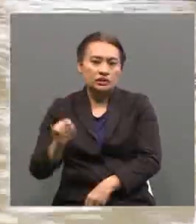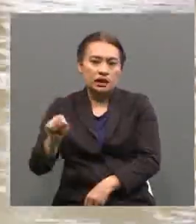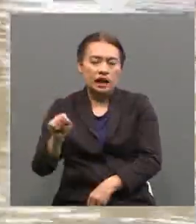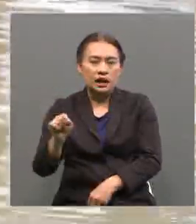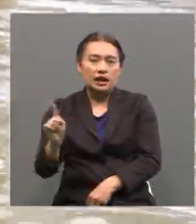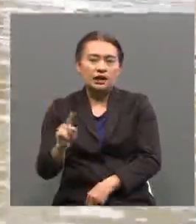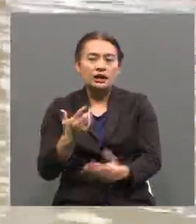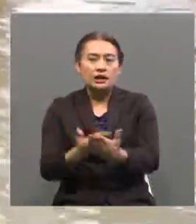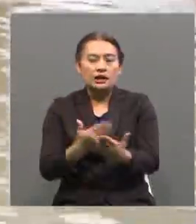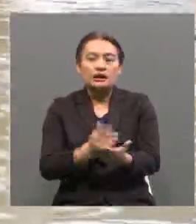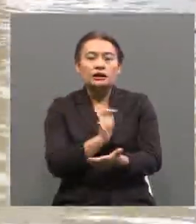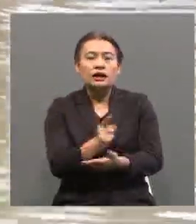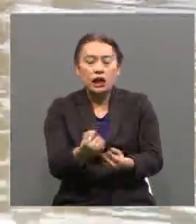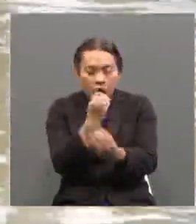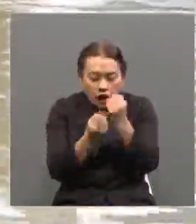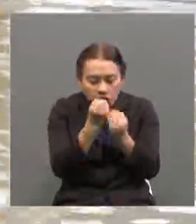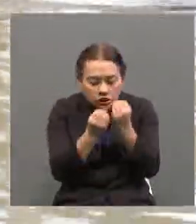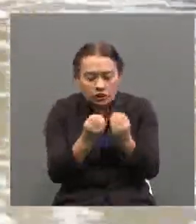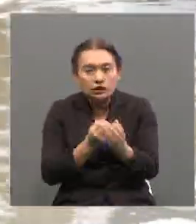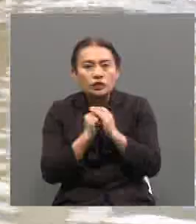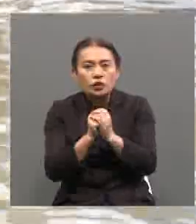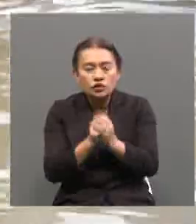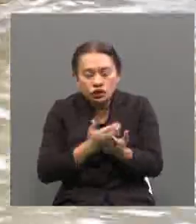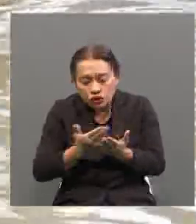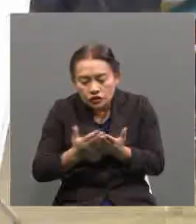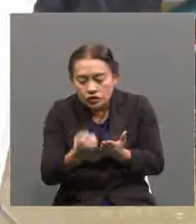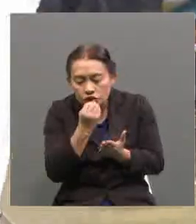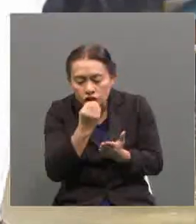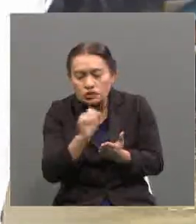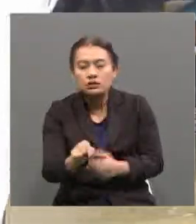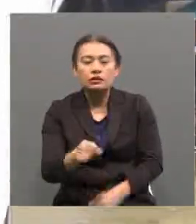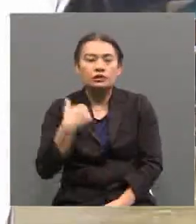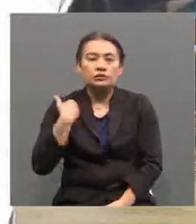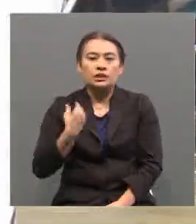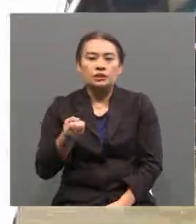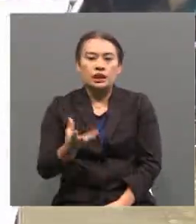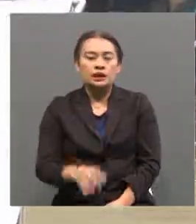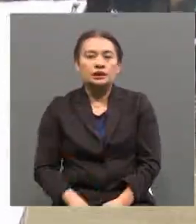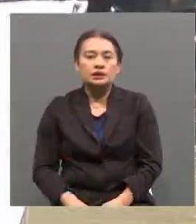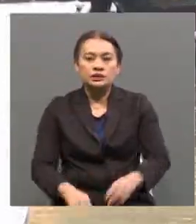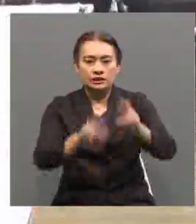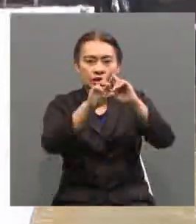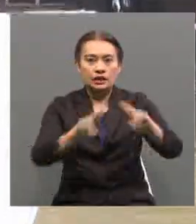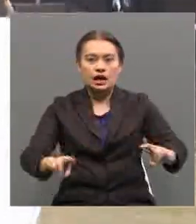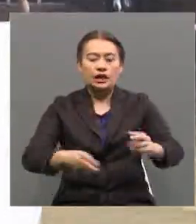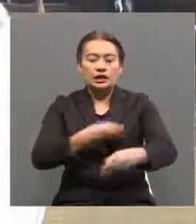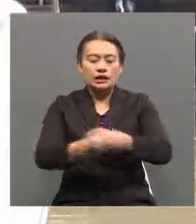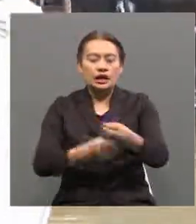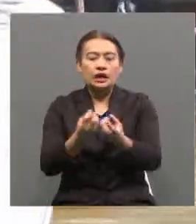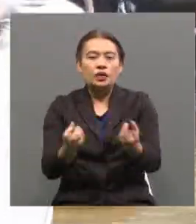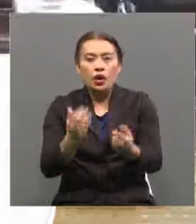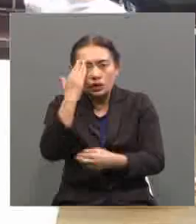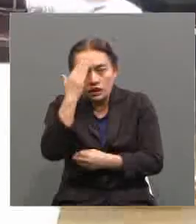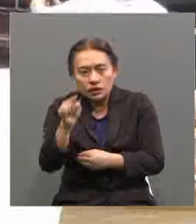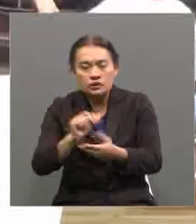จะเอาเงินไปใช้จ่ายคืออาหารการกินนะสายกินตอนวันนี้เพราะฉะนั้นร้านขายของที่ระลึก